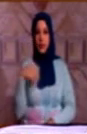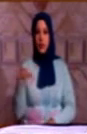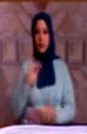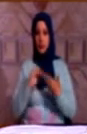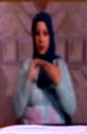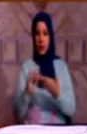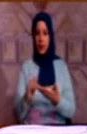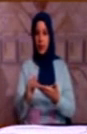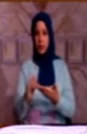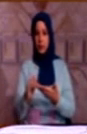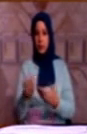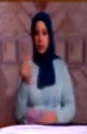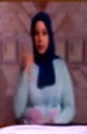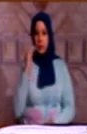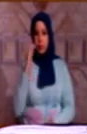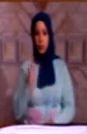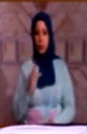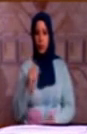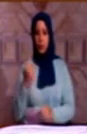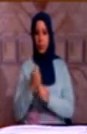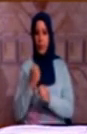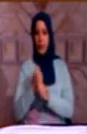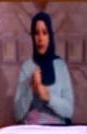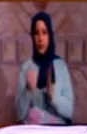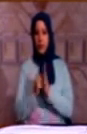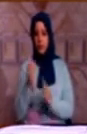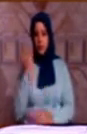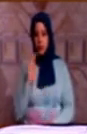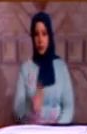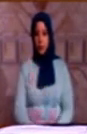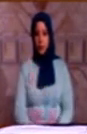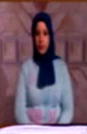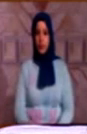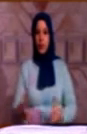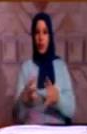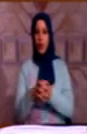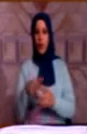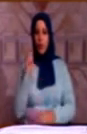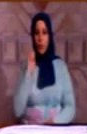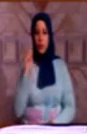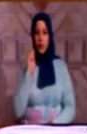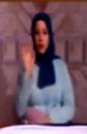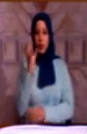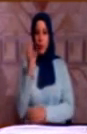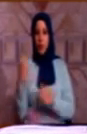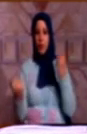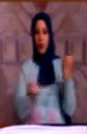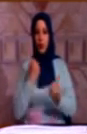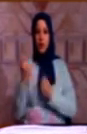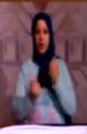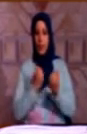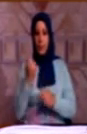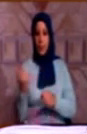يؤدى كمان اتفق رئيس الوزراء مع وزير الشباب والرياضه ان هو ينتهي لعب المباريات